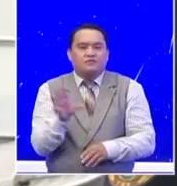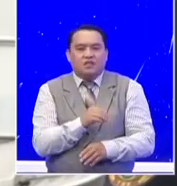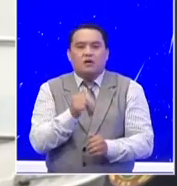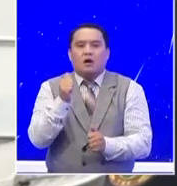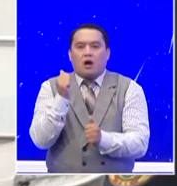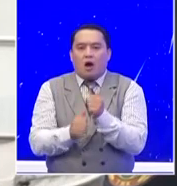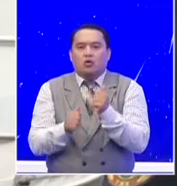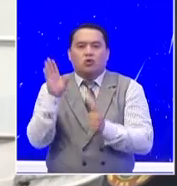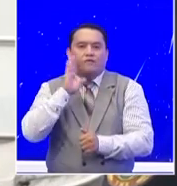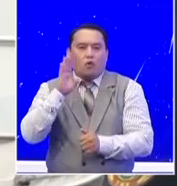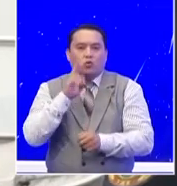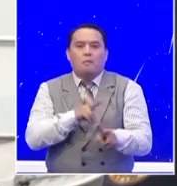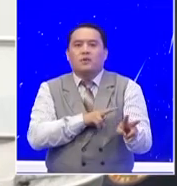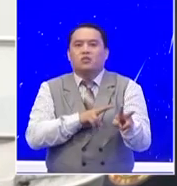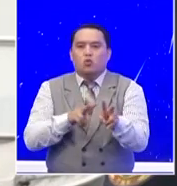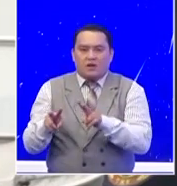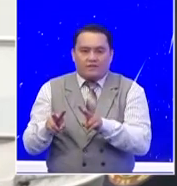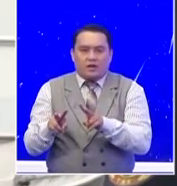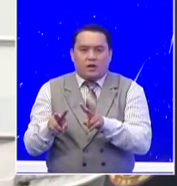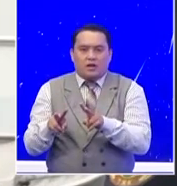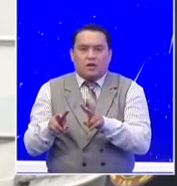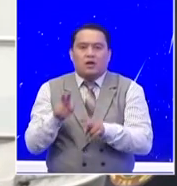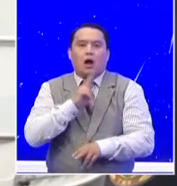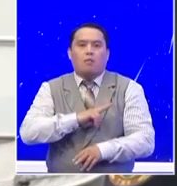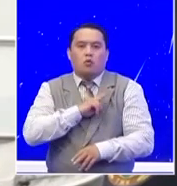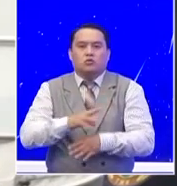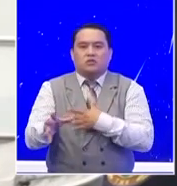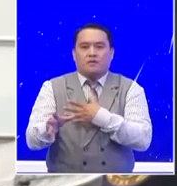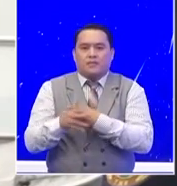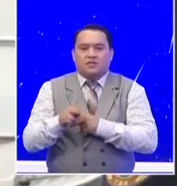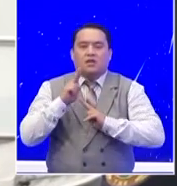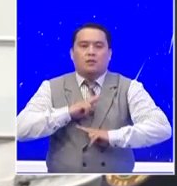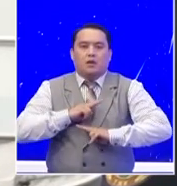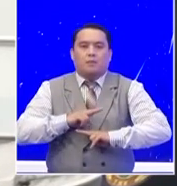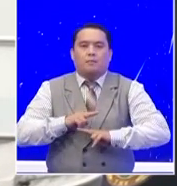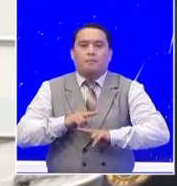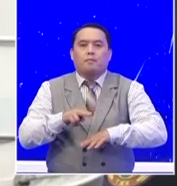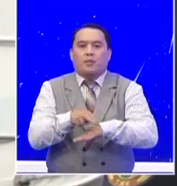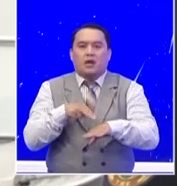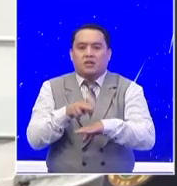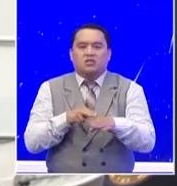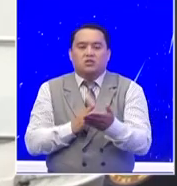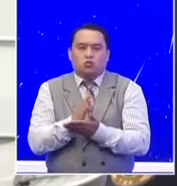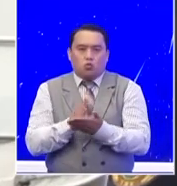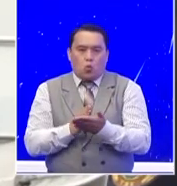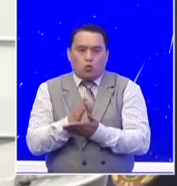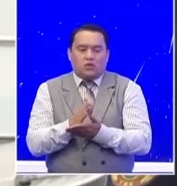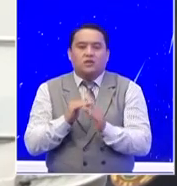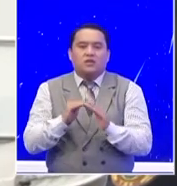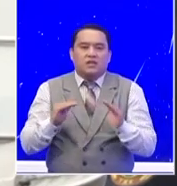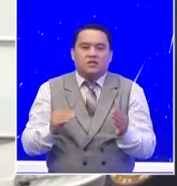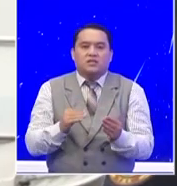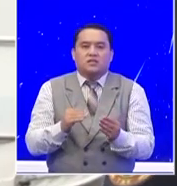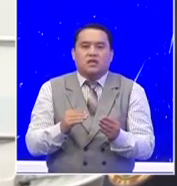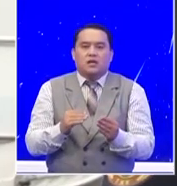ежедневно выходят на водное патрулирование и профилактические работы совместно с сотрудниками местной полицейской службы, детскими